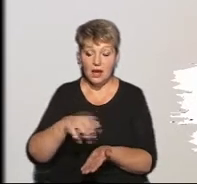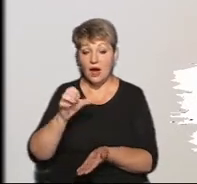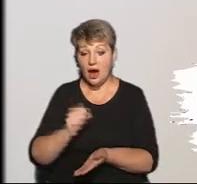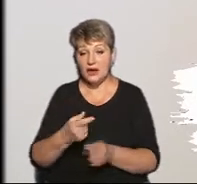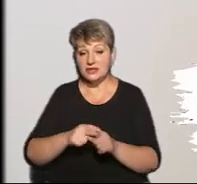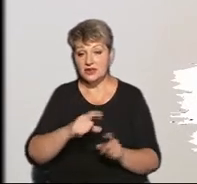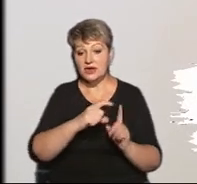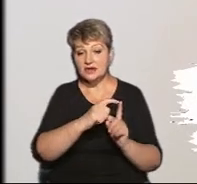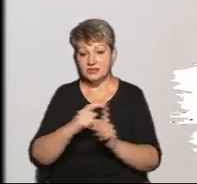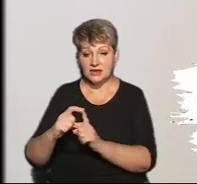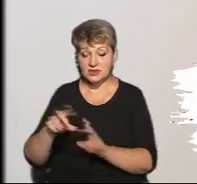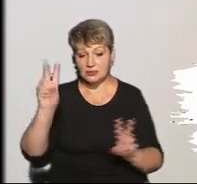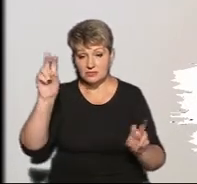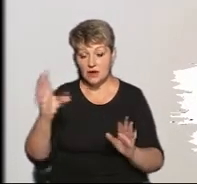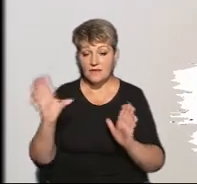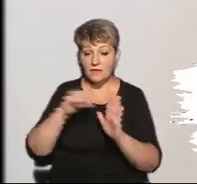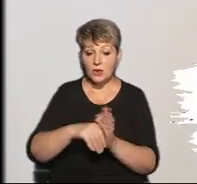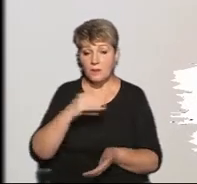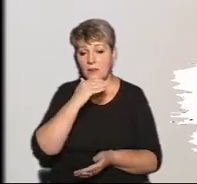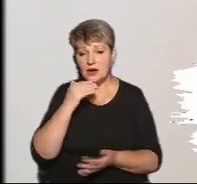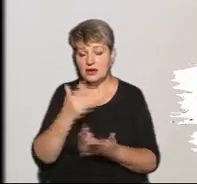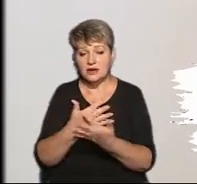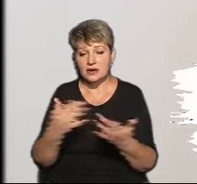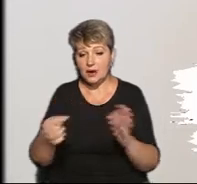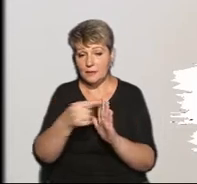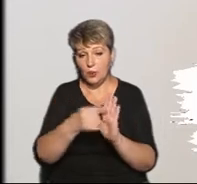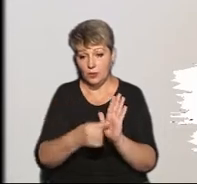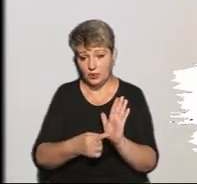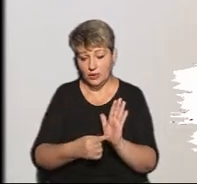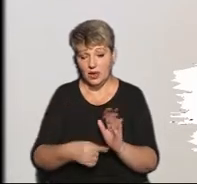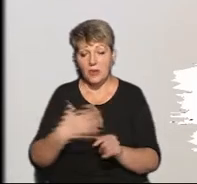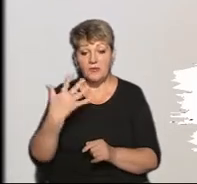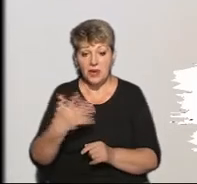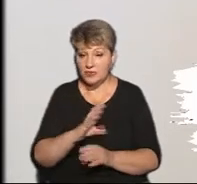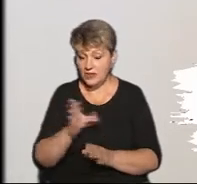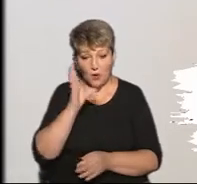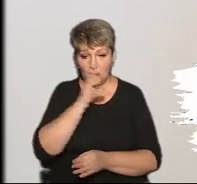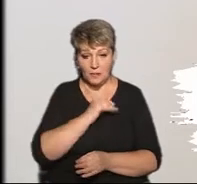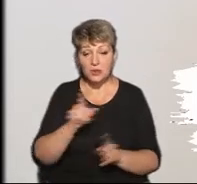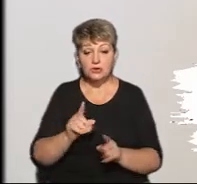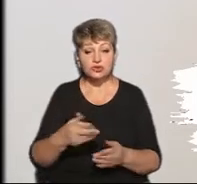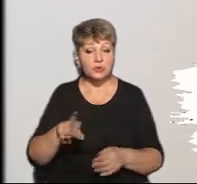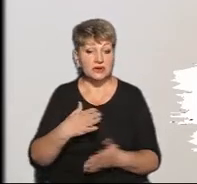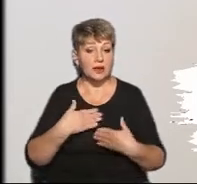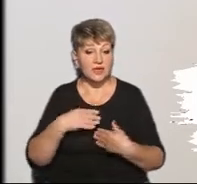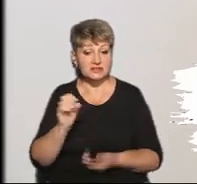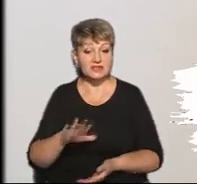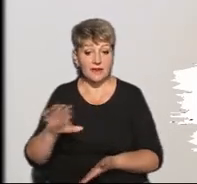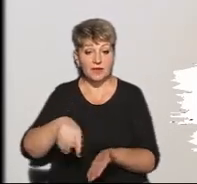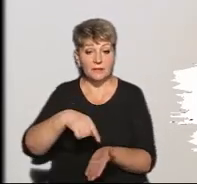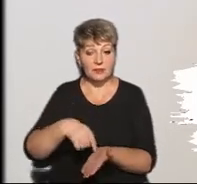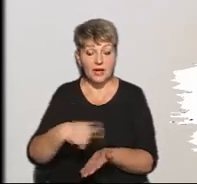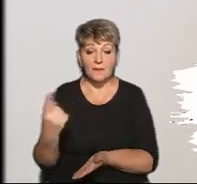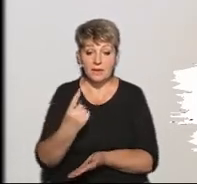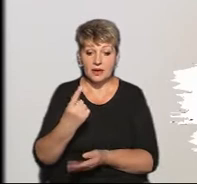теза, вона в себе включає дуже багато різноманітних пунктів, і в 5 їх не вмістиш. Що для нас європейське місто? Перш за